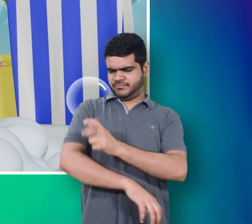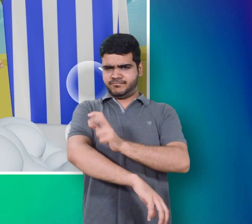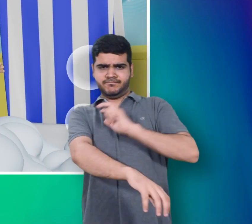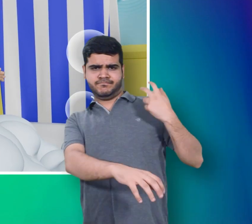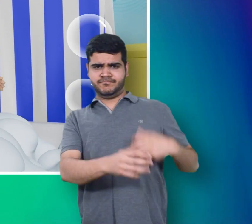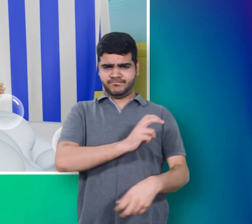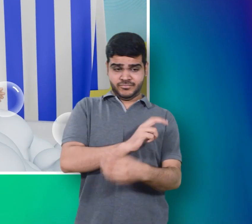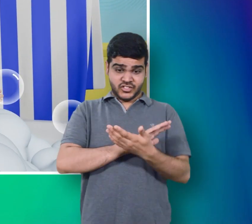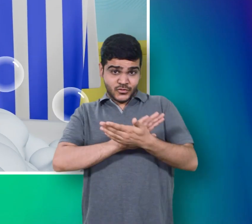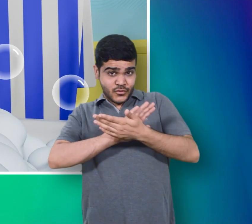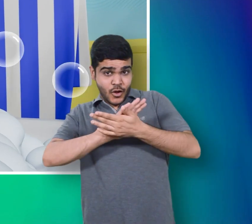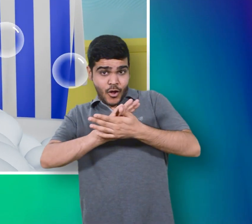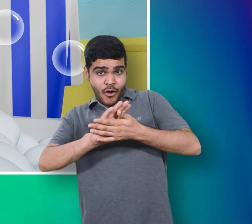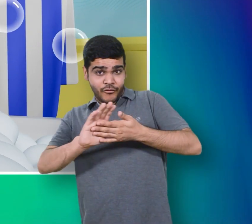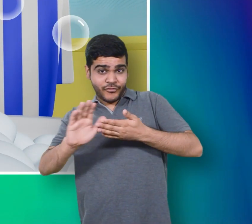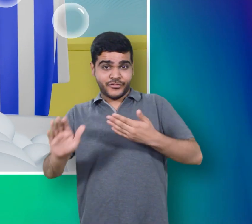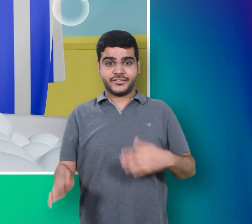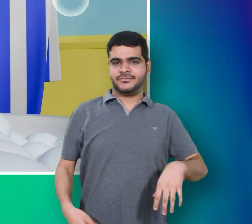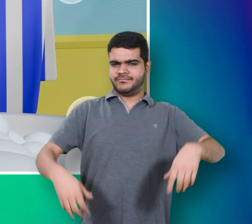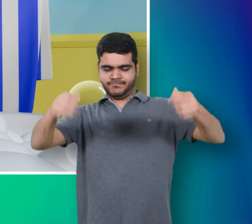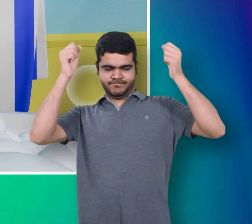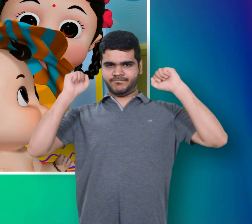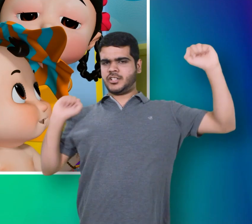मैल हटाओ साबुन मलकर,